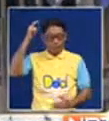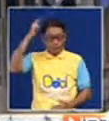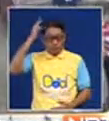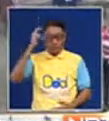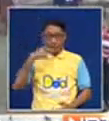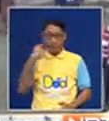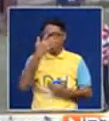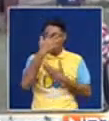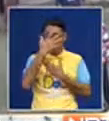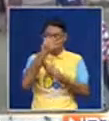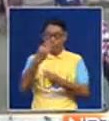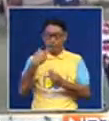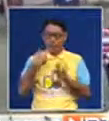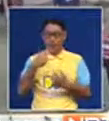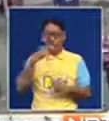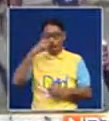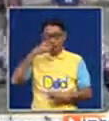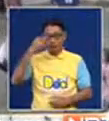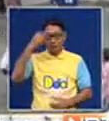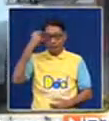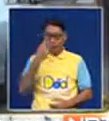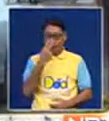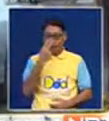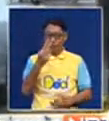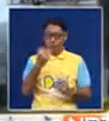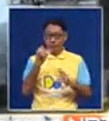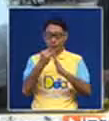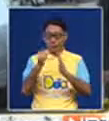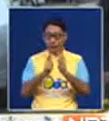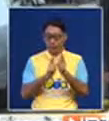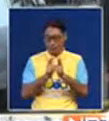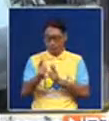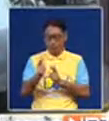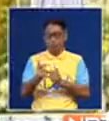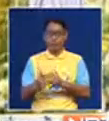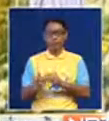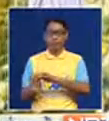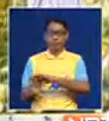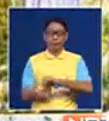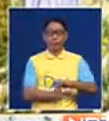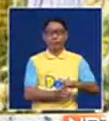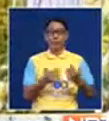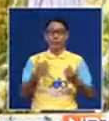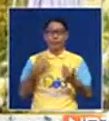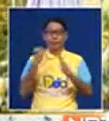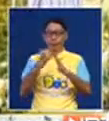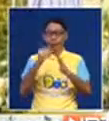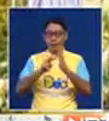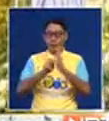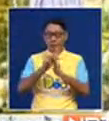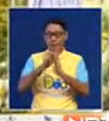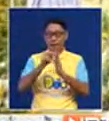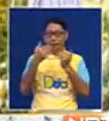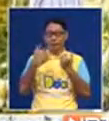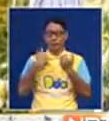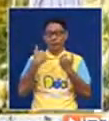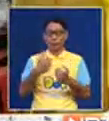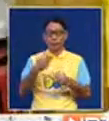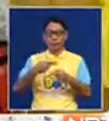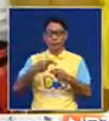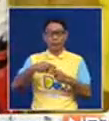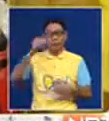ไม่เคยเห็นเรื่องของชาวไทยดำไปดูกันได้ที่จังหวัดเลยครับส่วนที่จังหวัดน่านนะครับนายสุวัฒน์พรหมสุวรรณผู้ว่